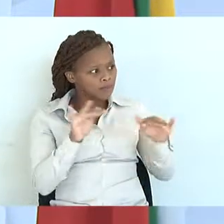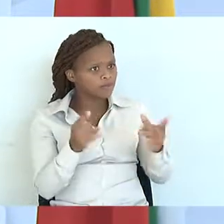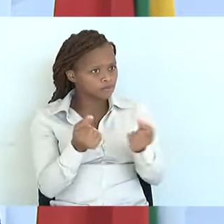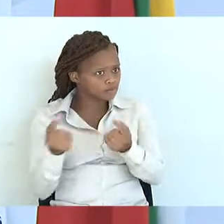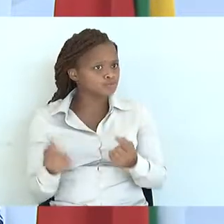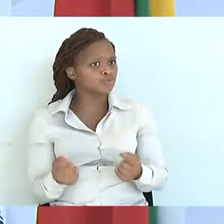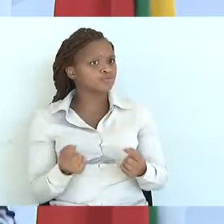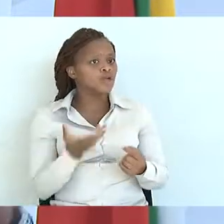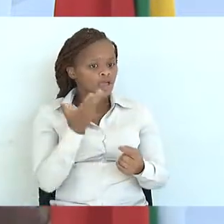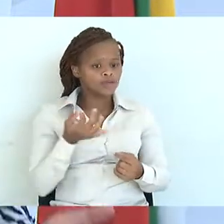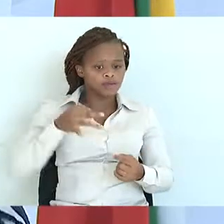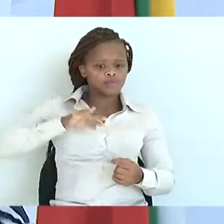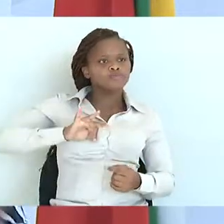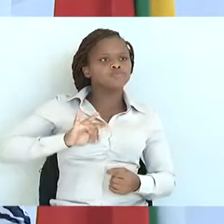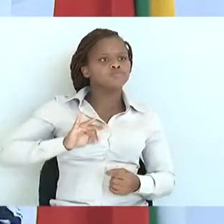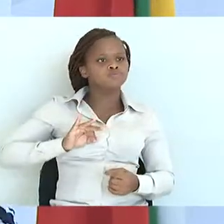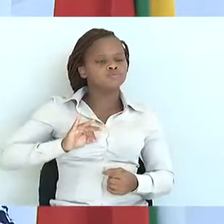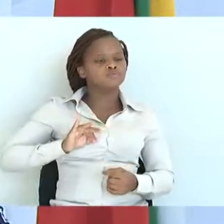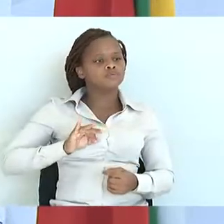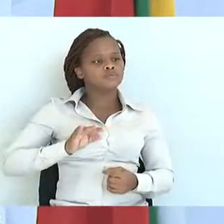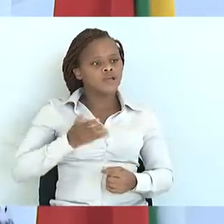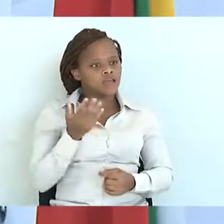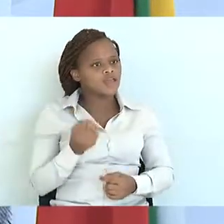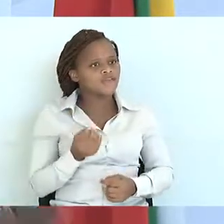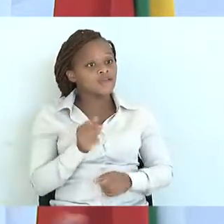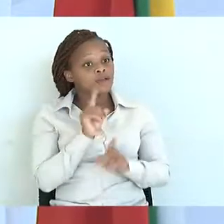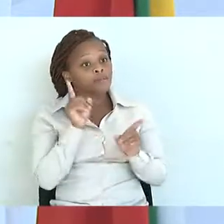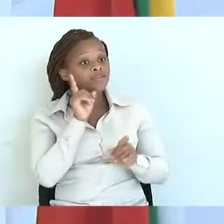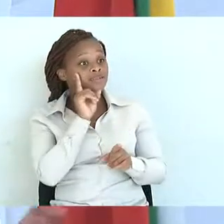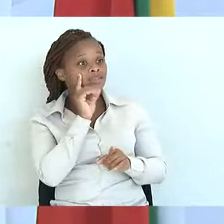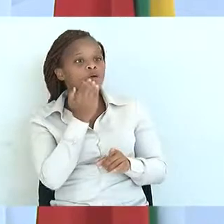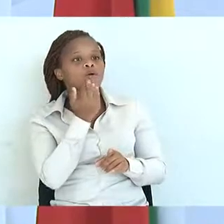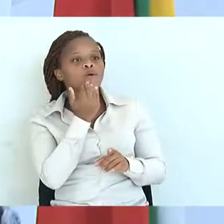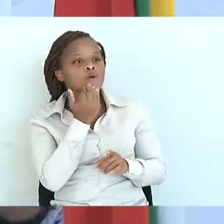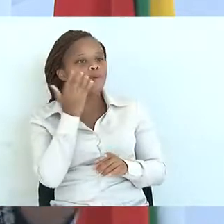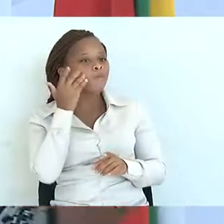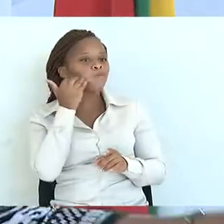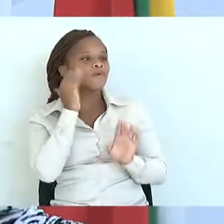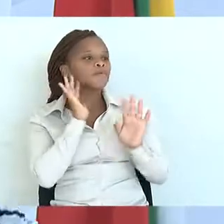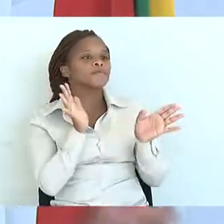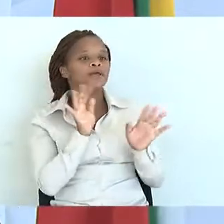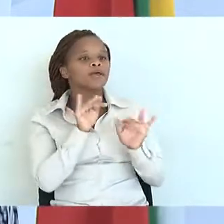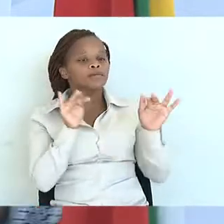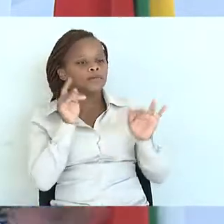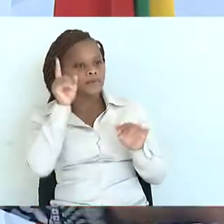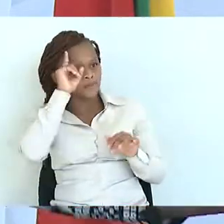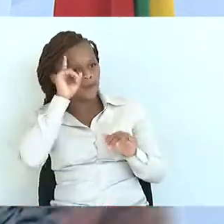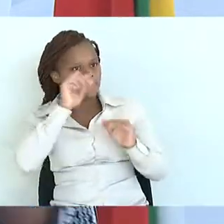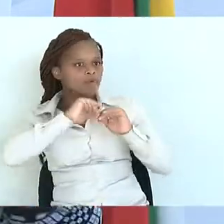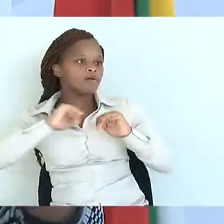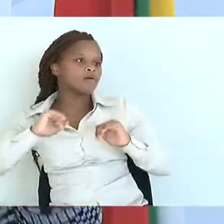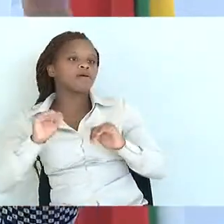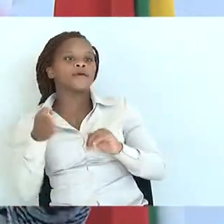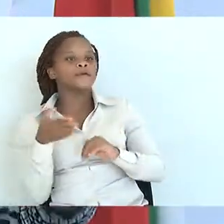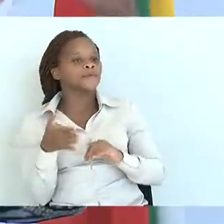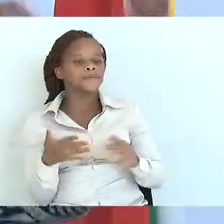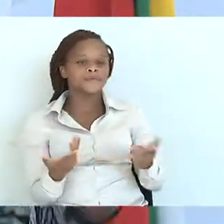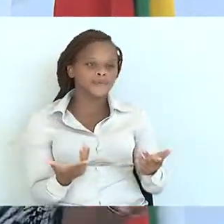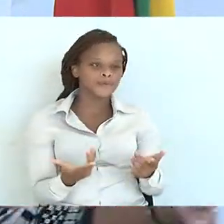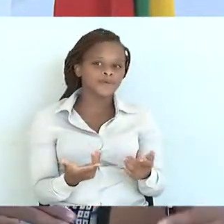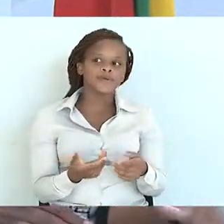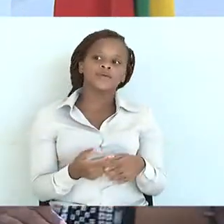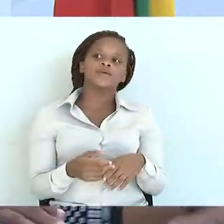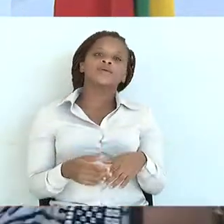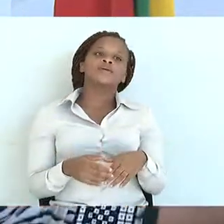kwama business wabelungu abantu abamnyama abangekho kuleyo. So ziningi izinto ekufanele zenze makubuildwa i-city angithi